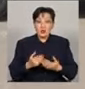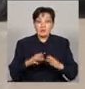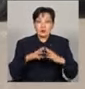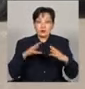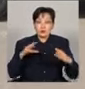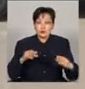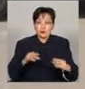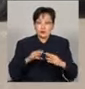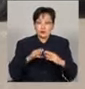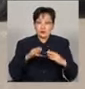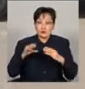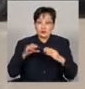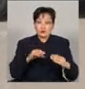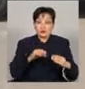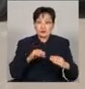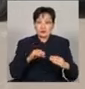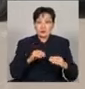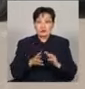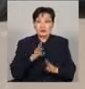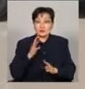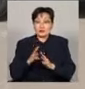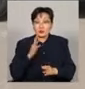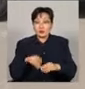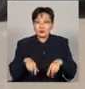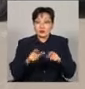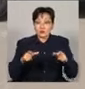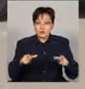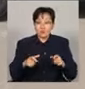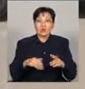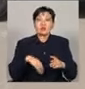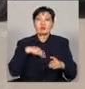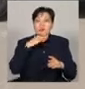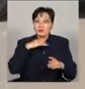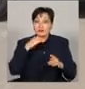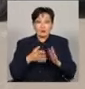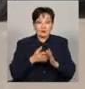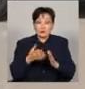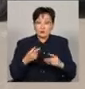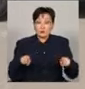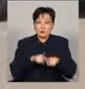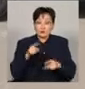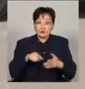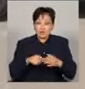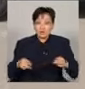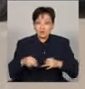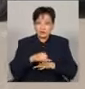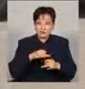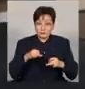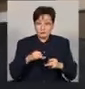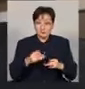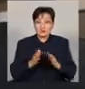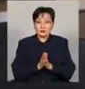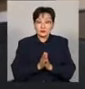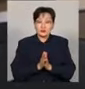көліктер кезекке тұрған барлық халыққа жете ма, жетпей ма деген сияқты сол бір мәселені қарастырса екен деп